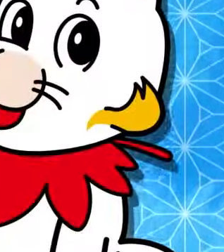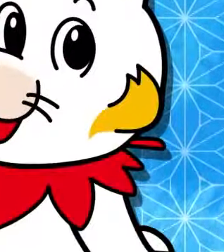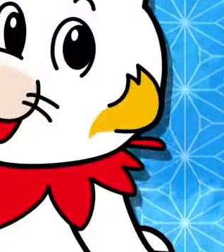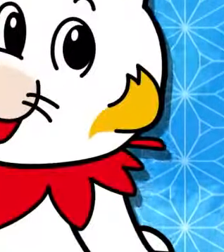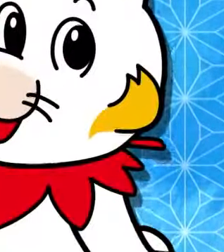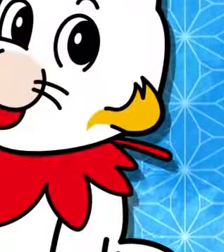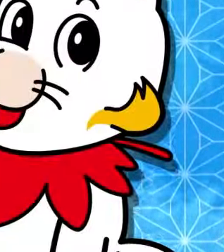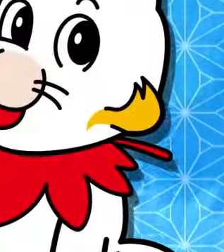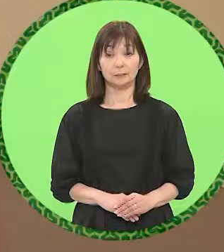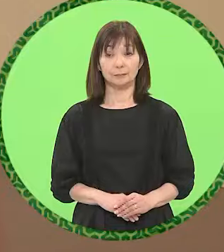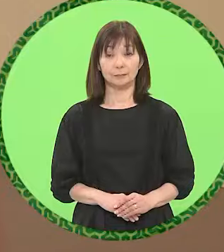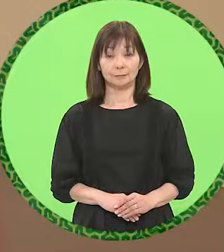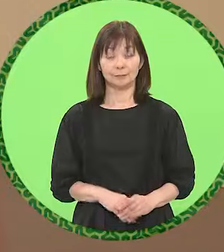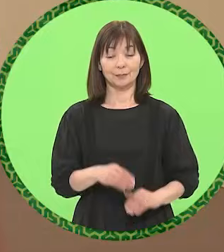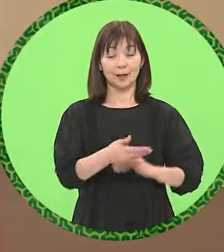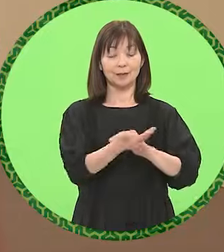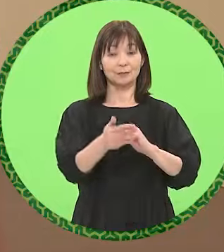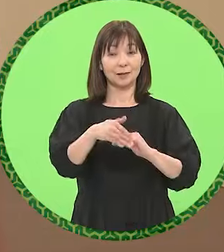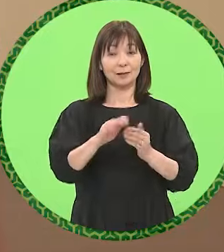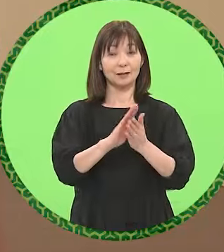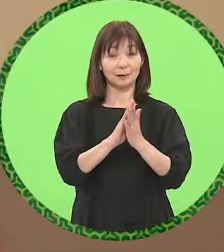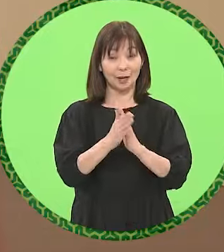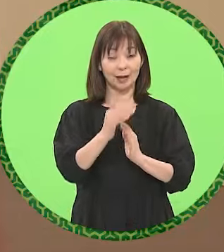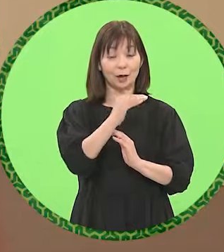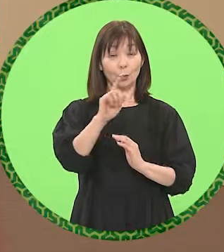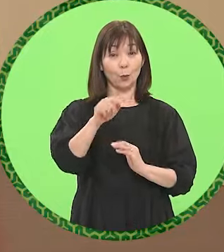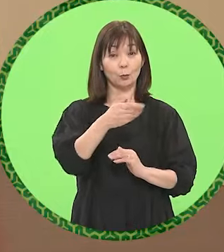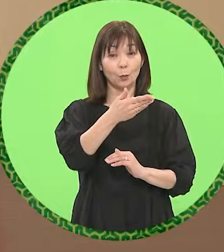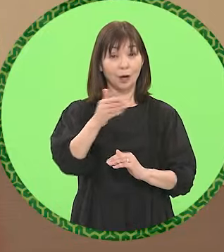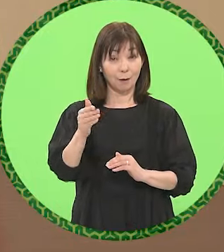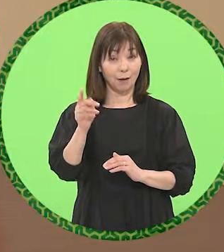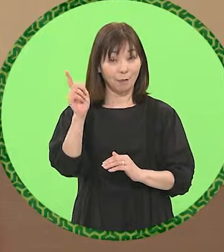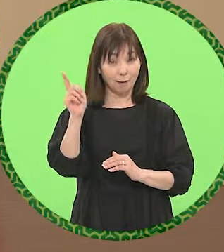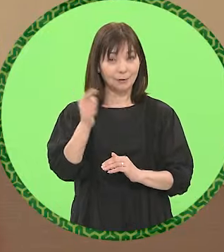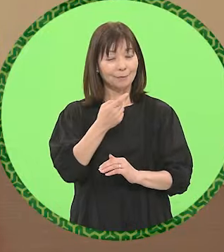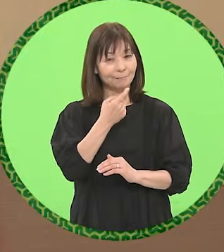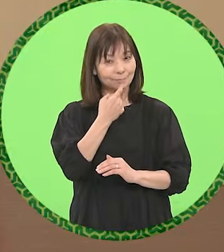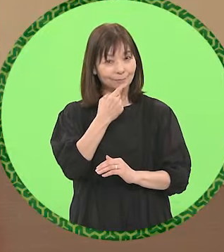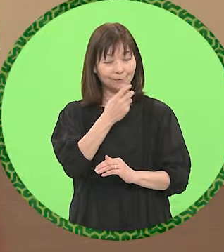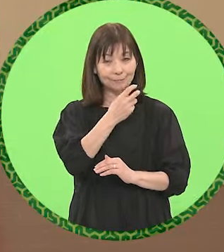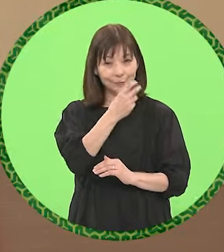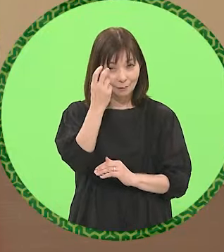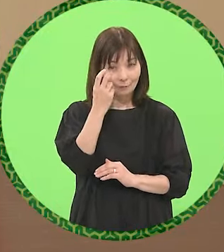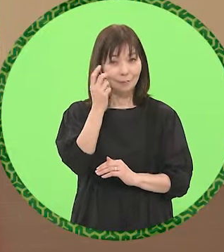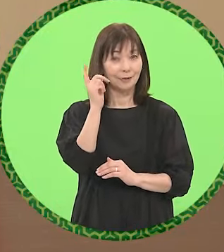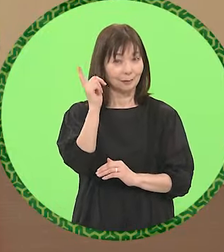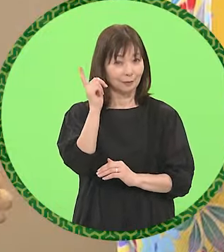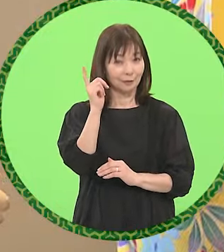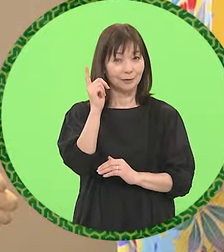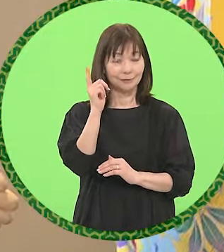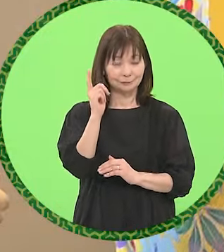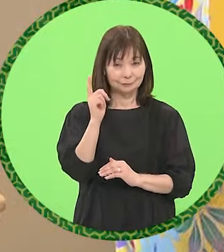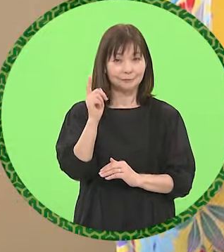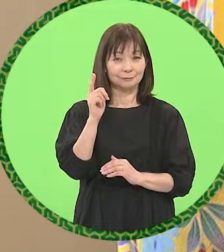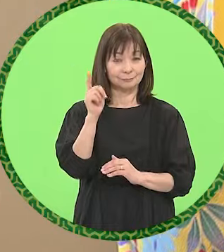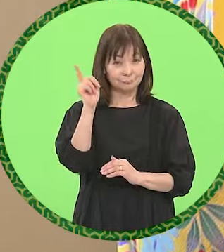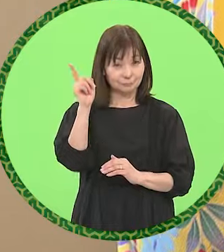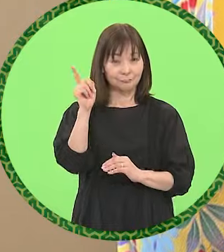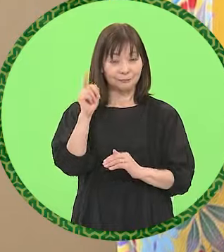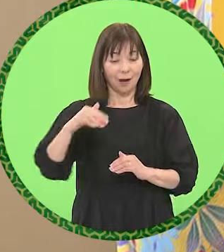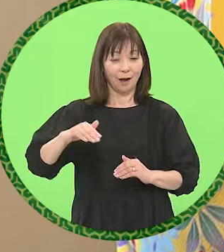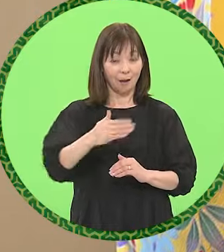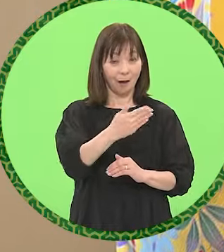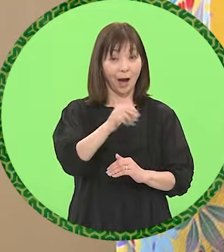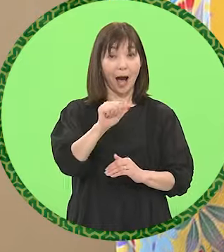一新。島根県の郷の川で謎のものが出現したらしいぞ。郷の川